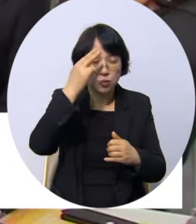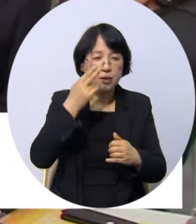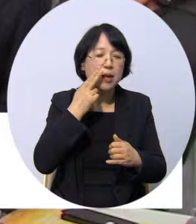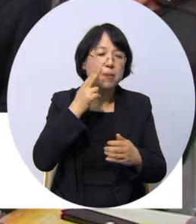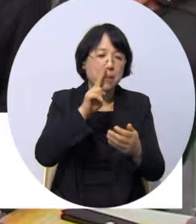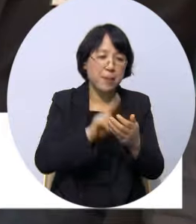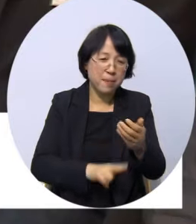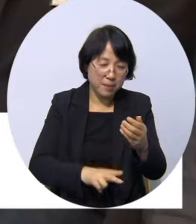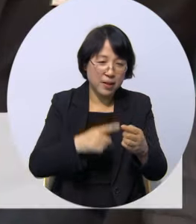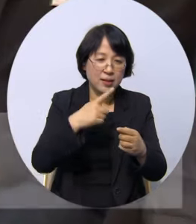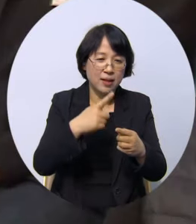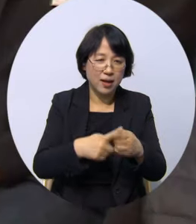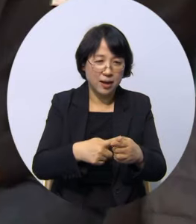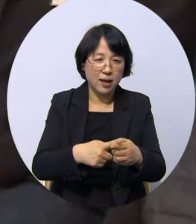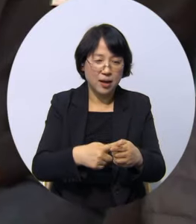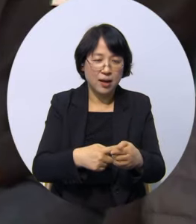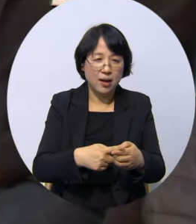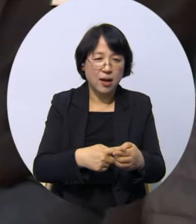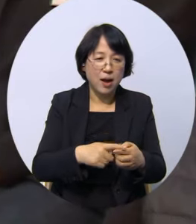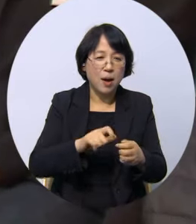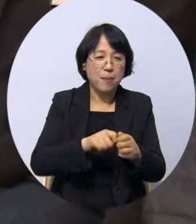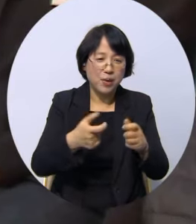영업정지 피